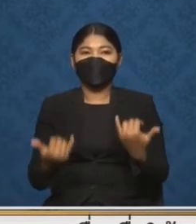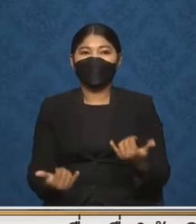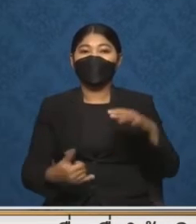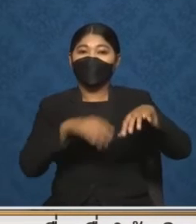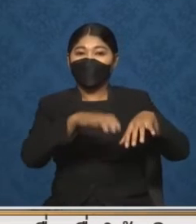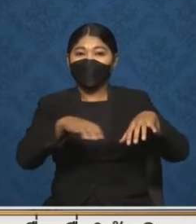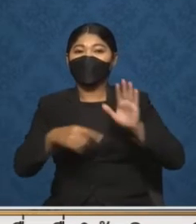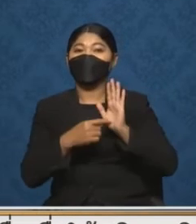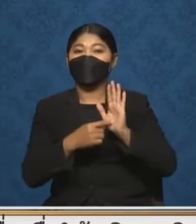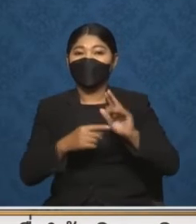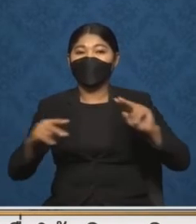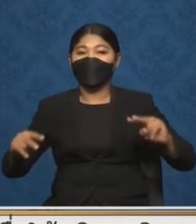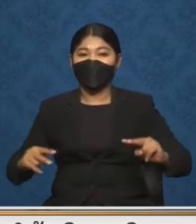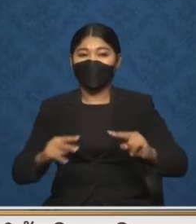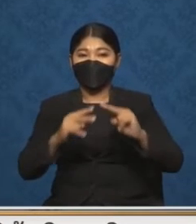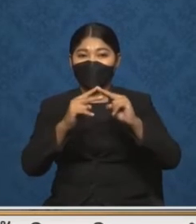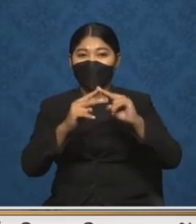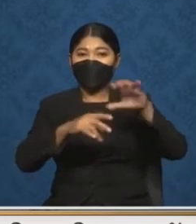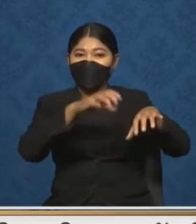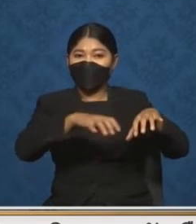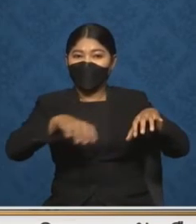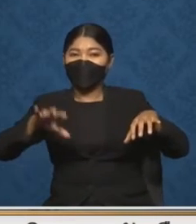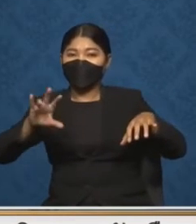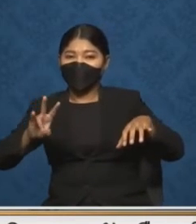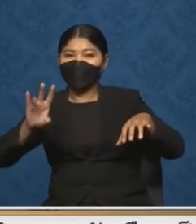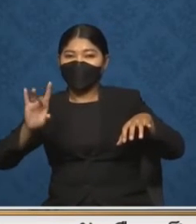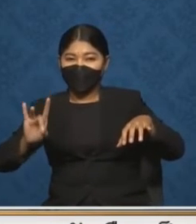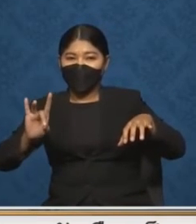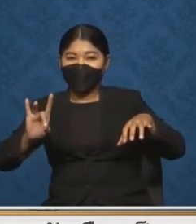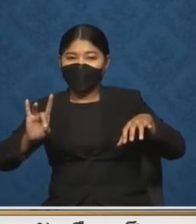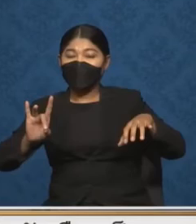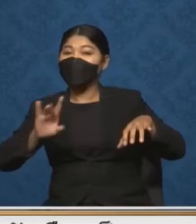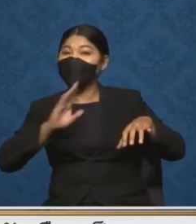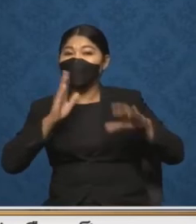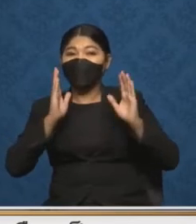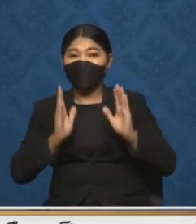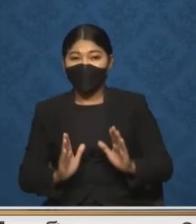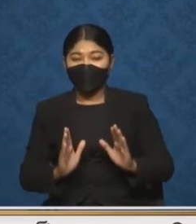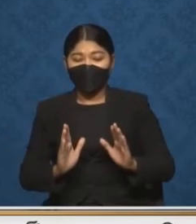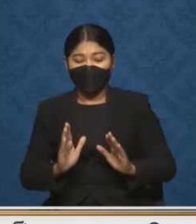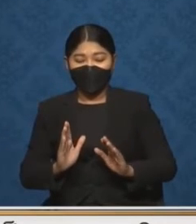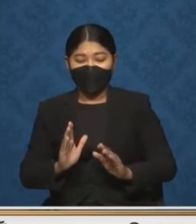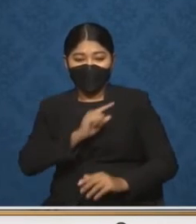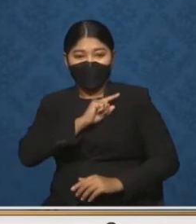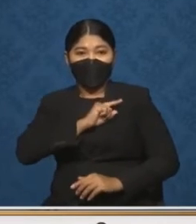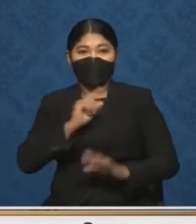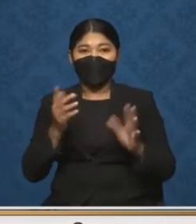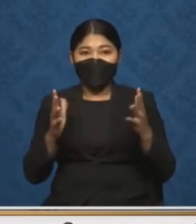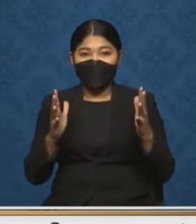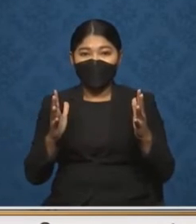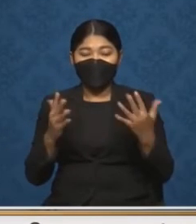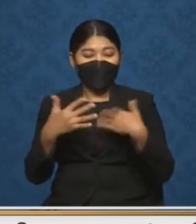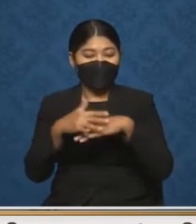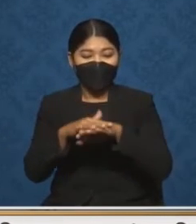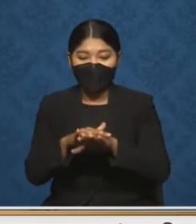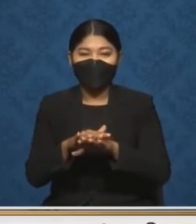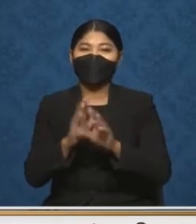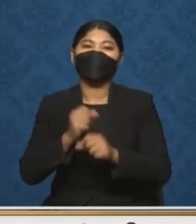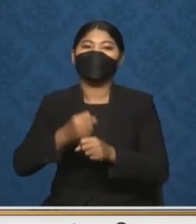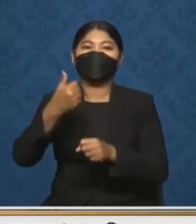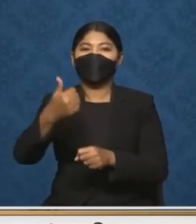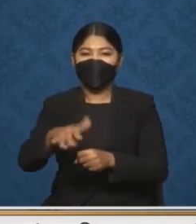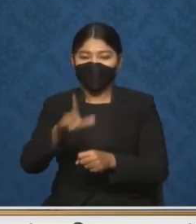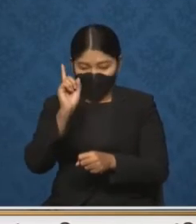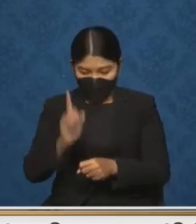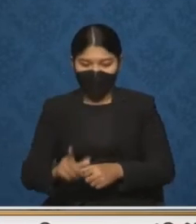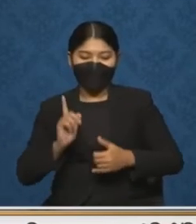นี้ครั ยกตวอย่างกสวงที่เกิดขวัี้ 7 บากระสวงถามวถไม่มีคนกลางที่มาเกี่ยวข้อง ไมมทางทําได้เลยเรา